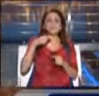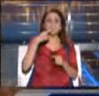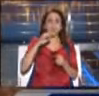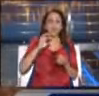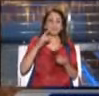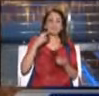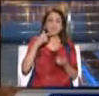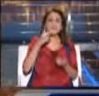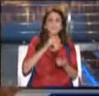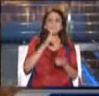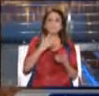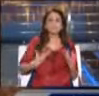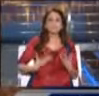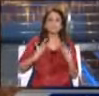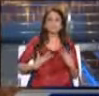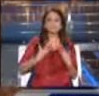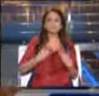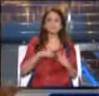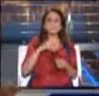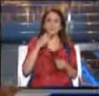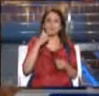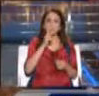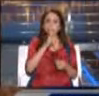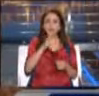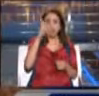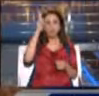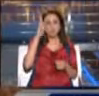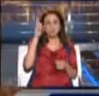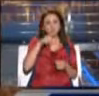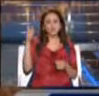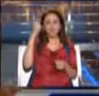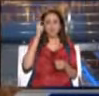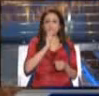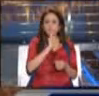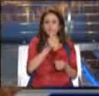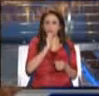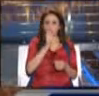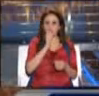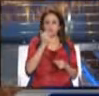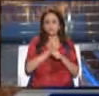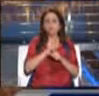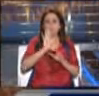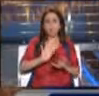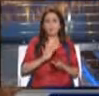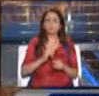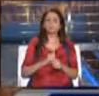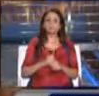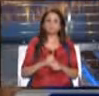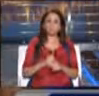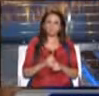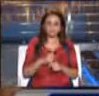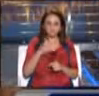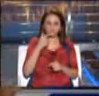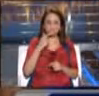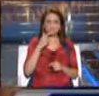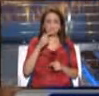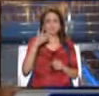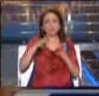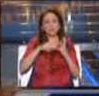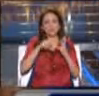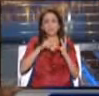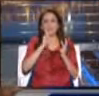الخبر يبقى مثير. فده نوع من انواع الاعلام، وتحرك ادرى مني في الاعلام واعمق مني في الاعلام، بس ده نوع من انواع الاعلام